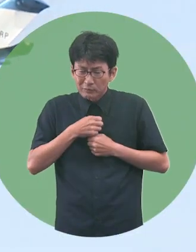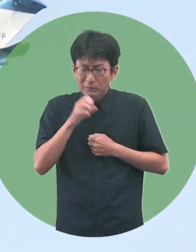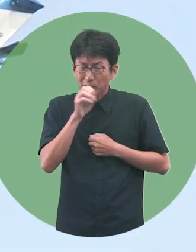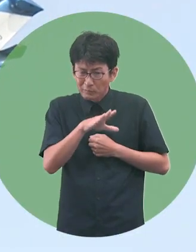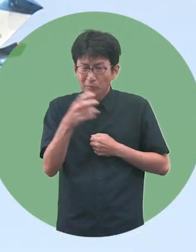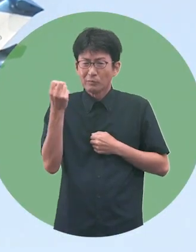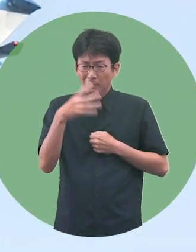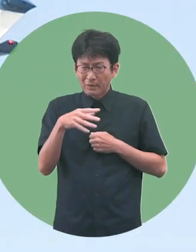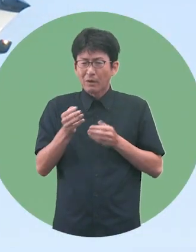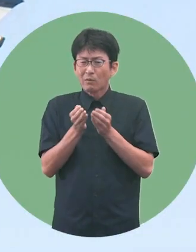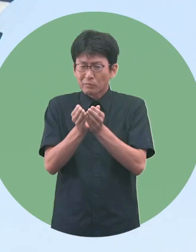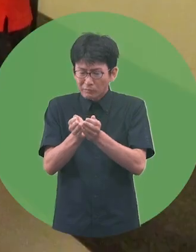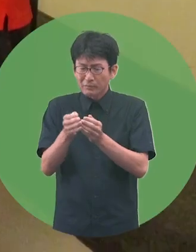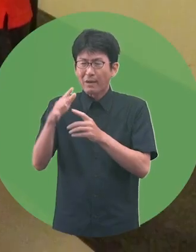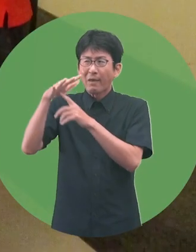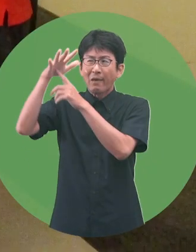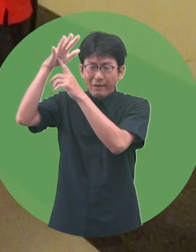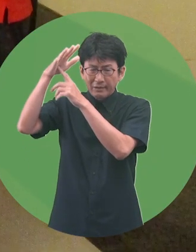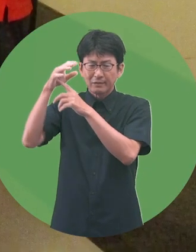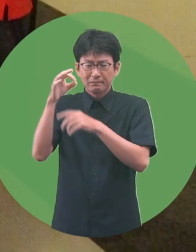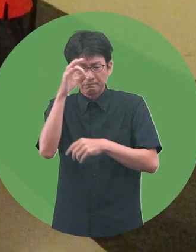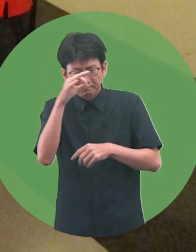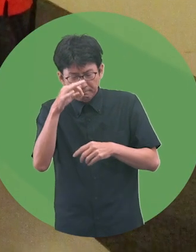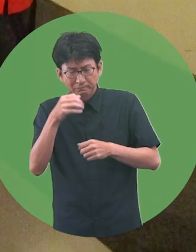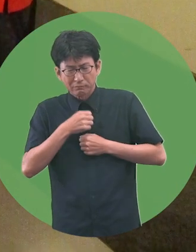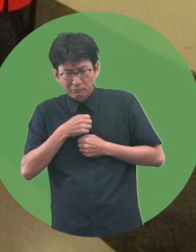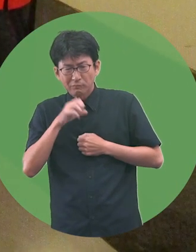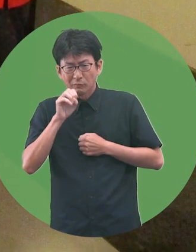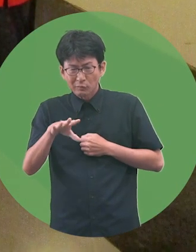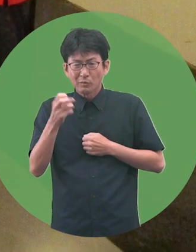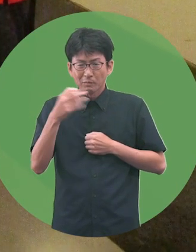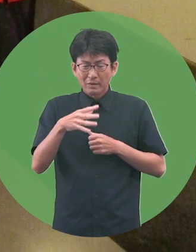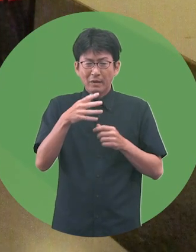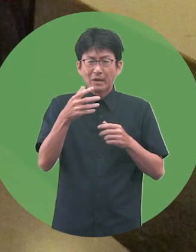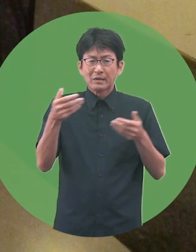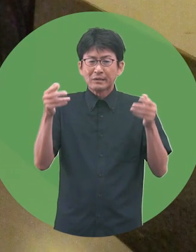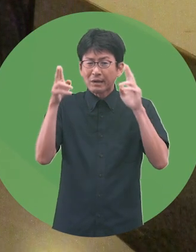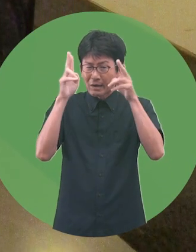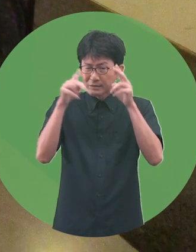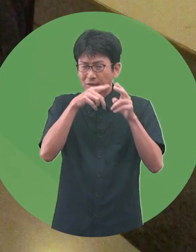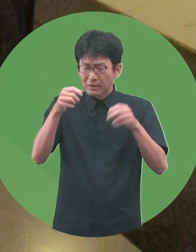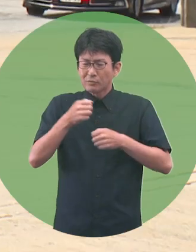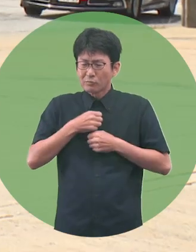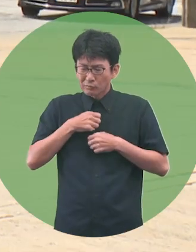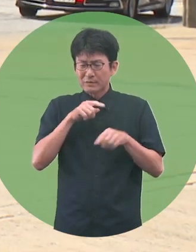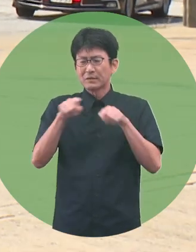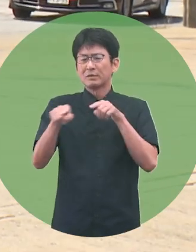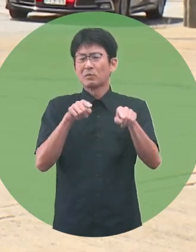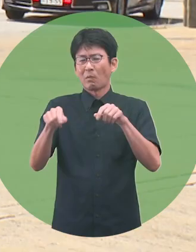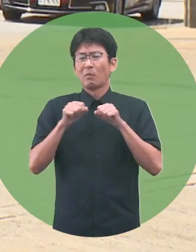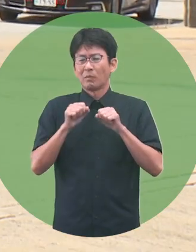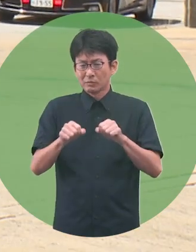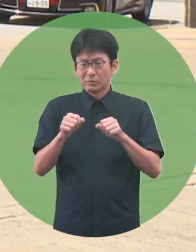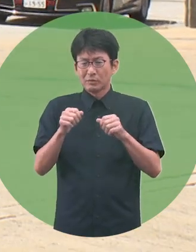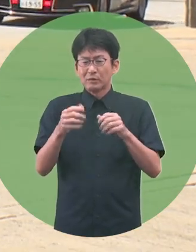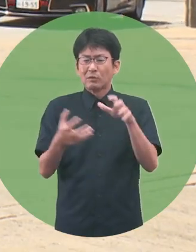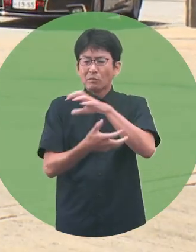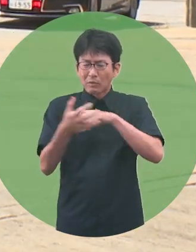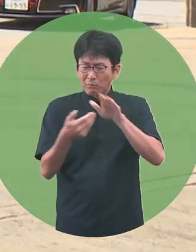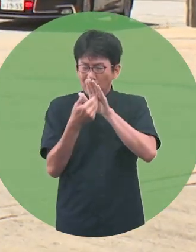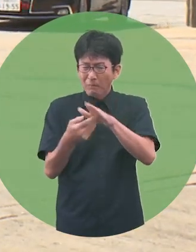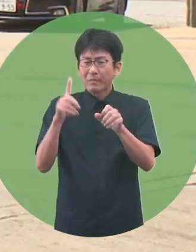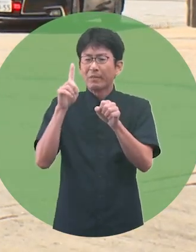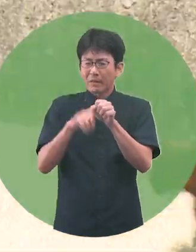ターによるパトロール、マリンレジャー業者への安全指導など事故防止に向けた様々な取り組みを行っています